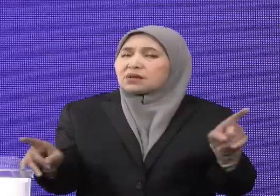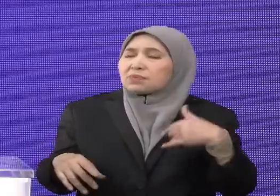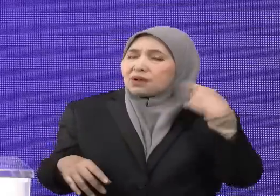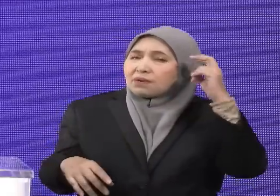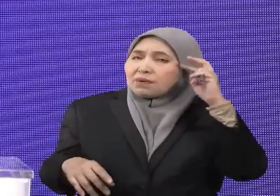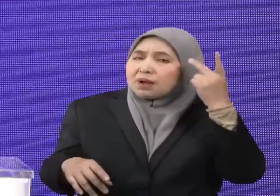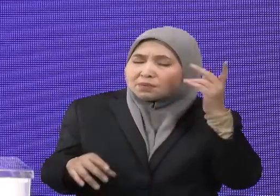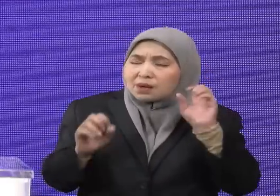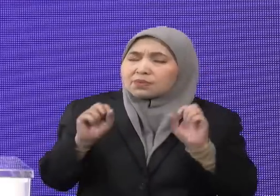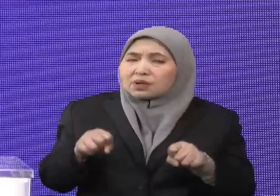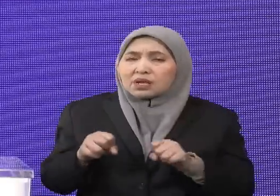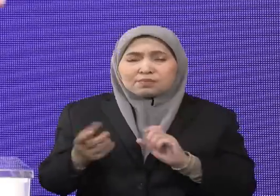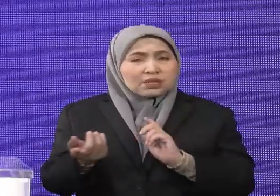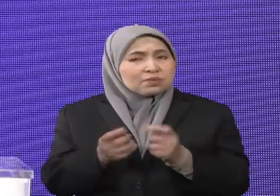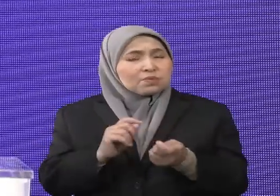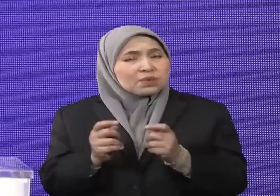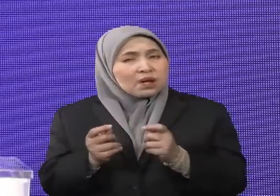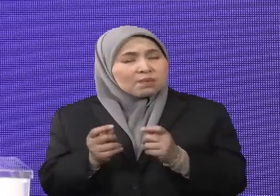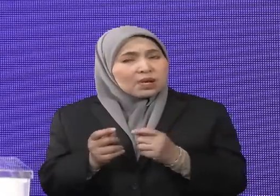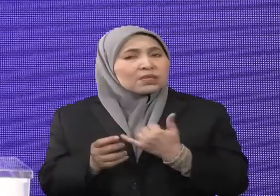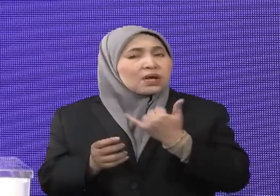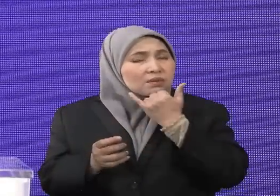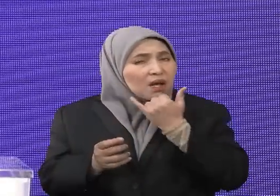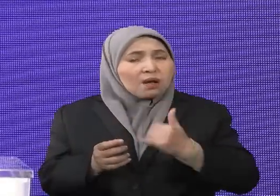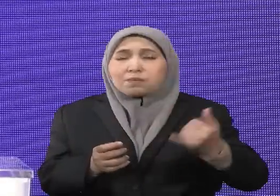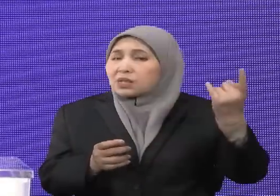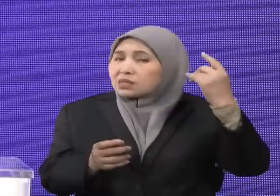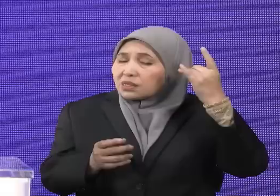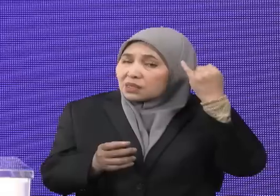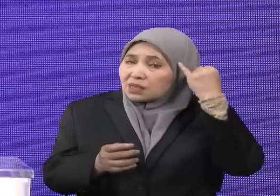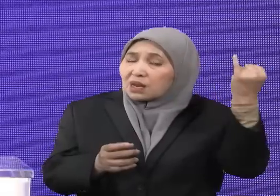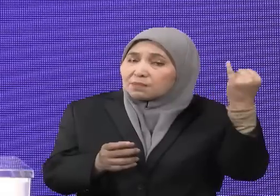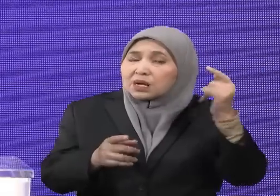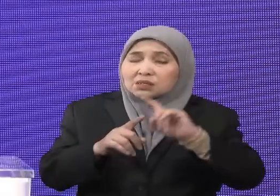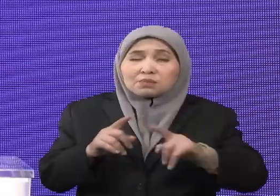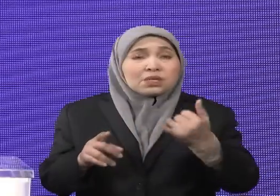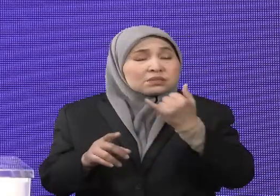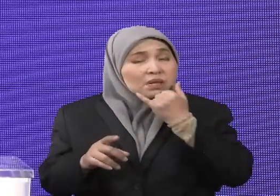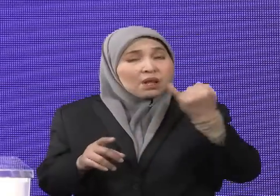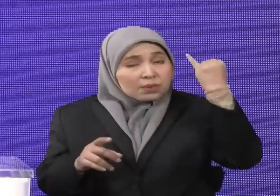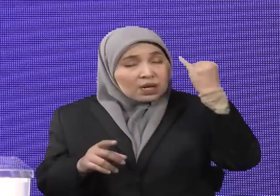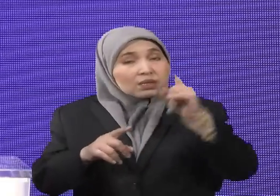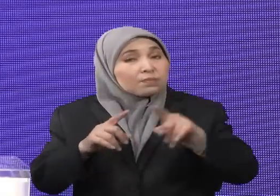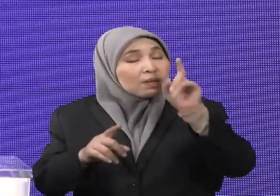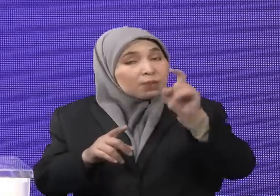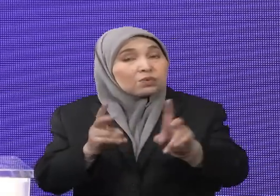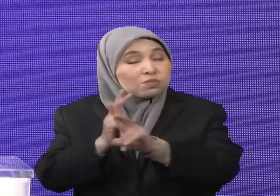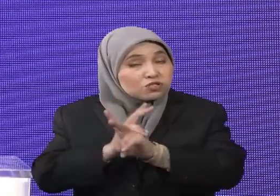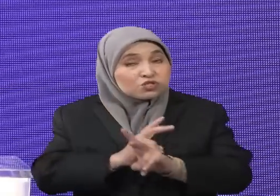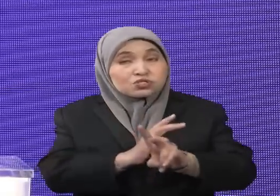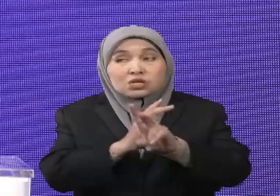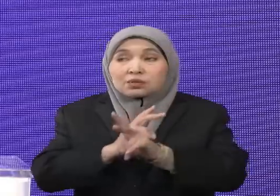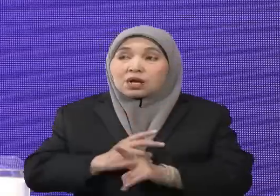boleh berduka Apa berkhilaf pendapat yang kita mungkin boleh berkhilaf pendapat namun perlu jaga kepada